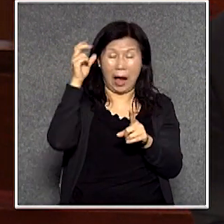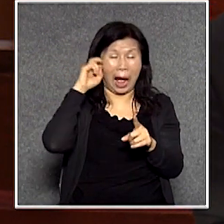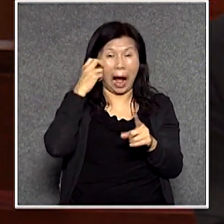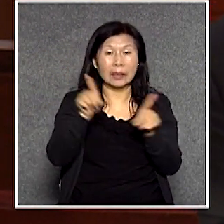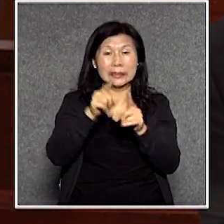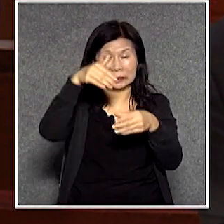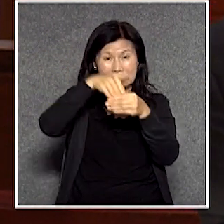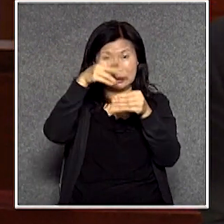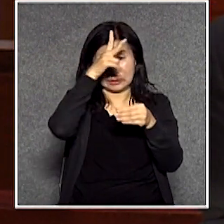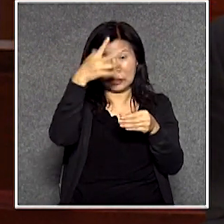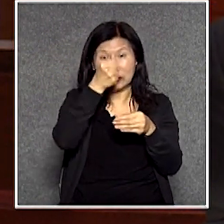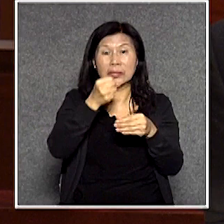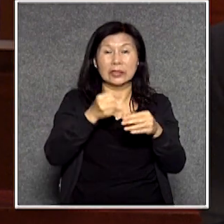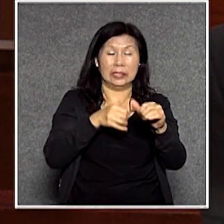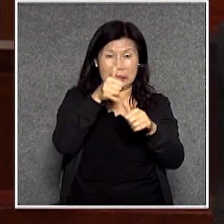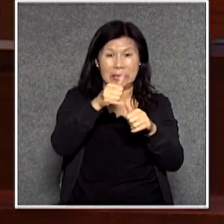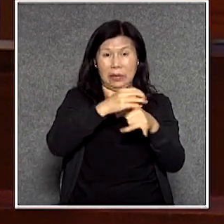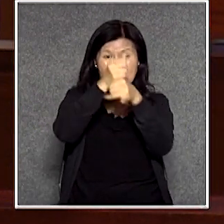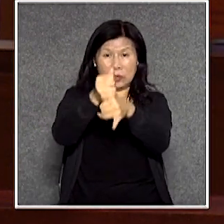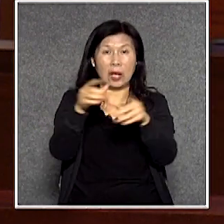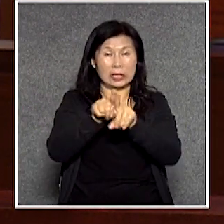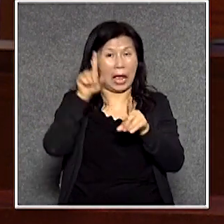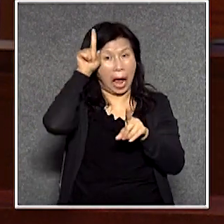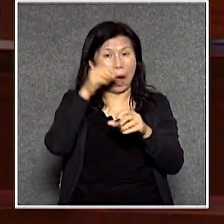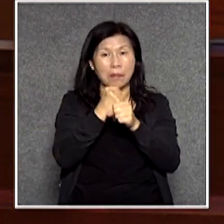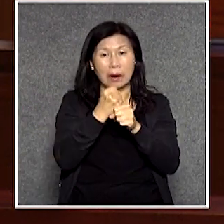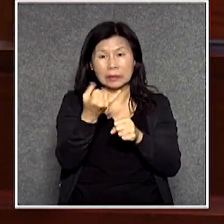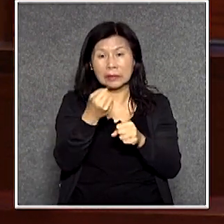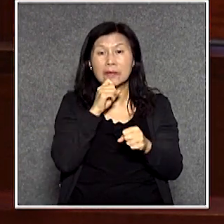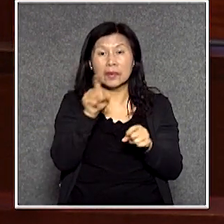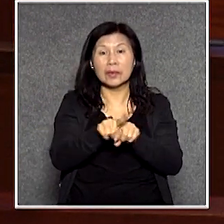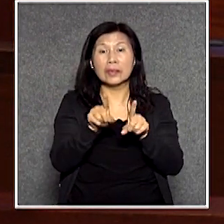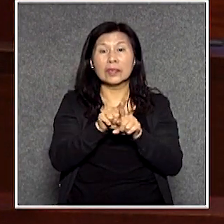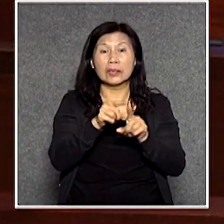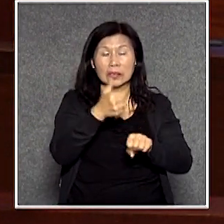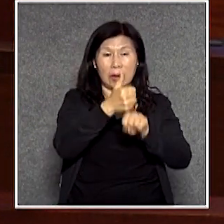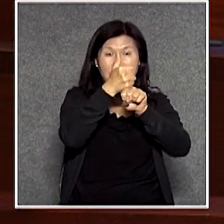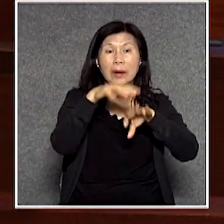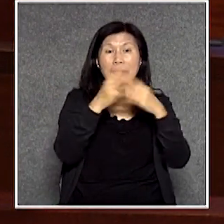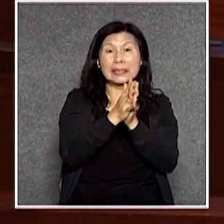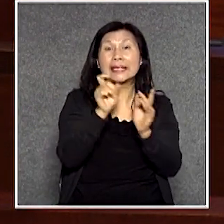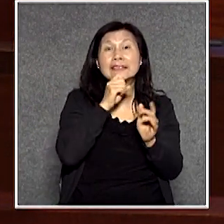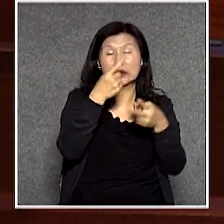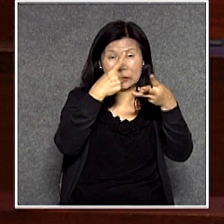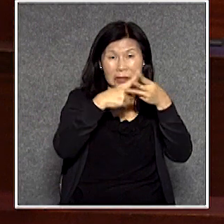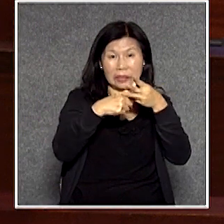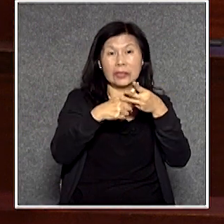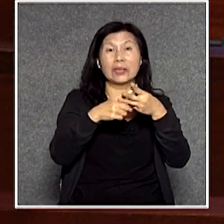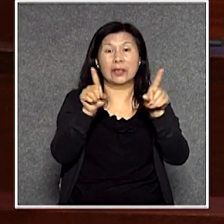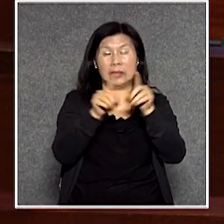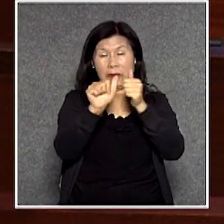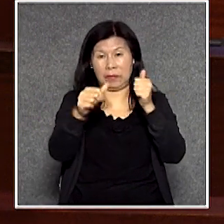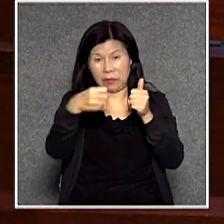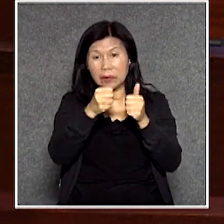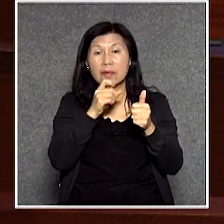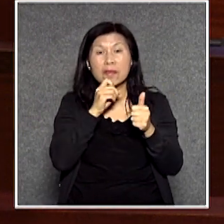得上係能夠入閘同出閘嘅黑馬之一，因為佢擁有民主派嘅背景，做過民主黨副主席，而且